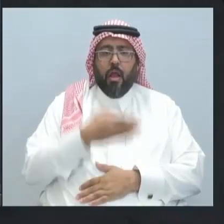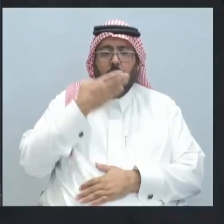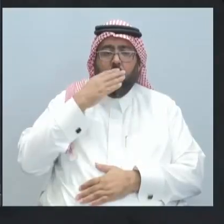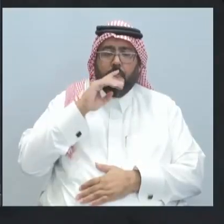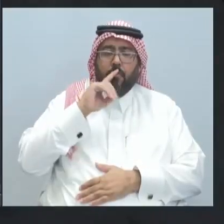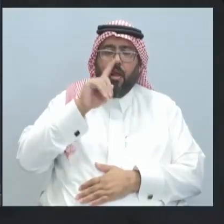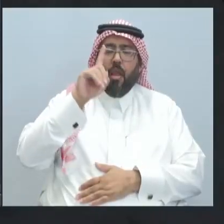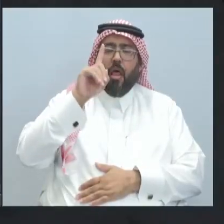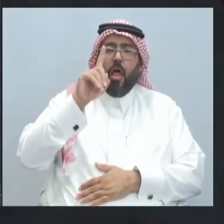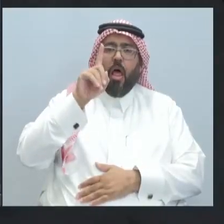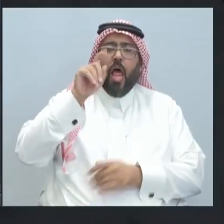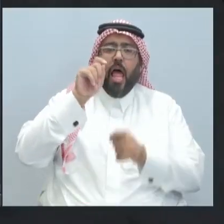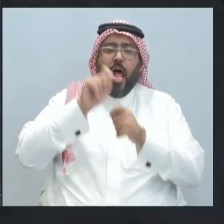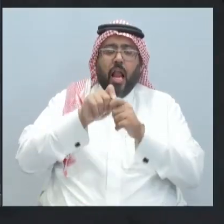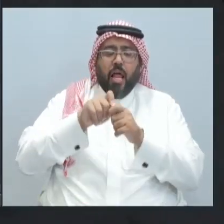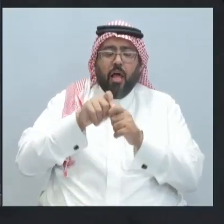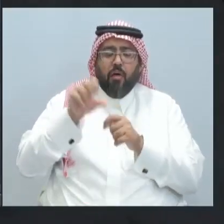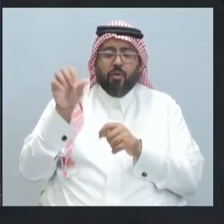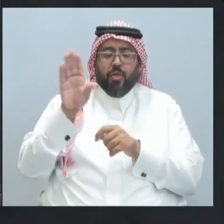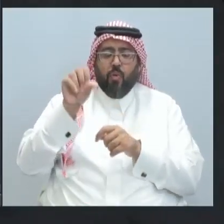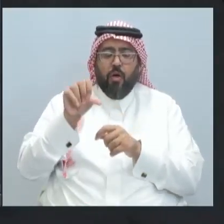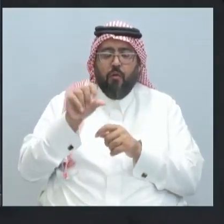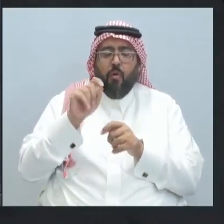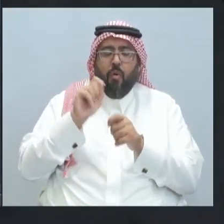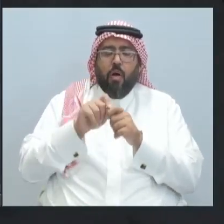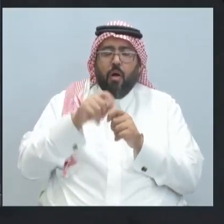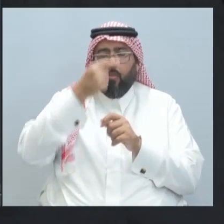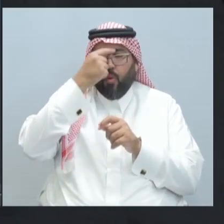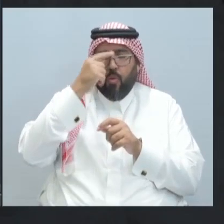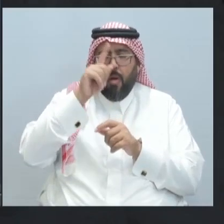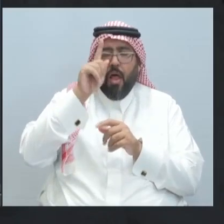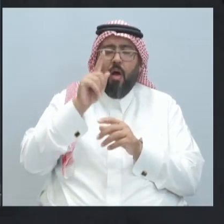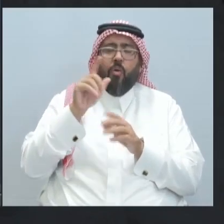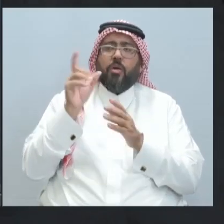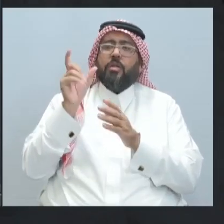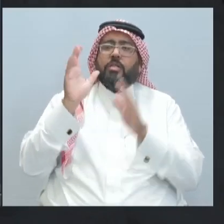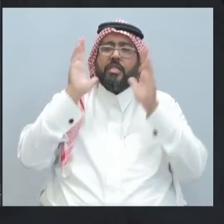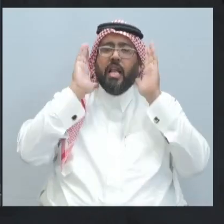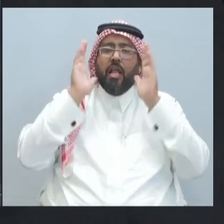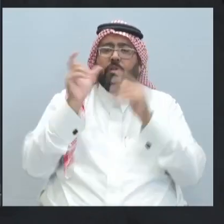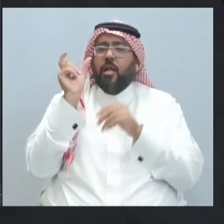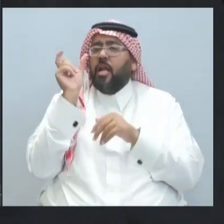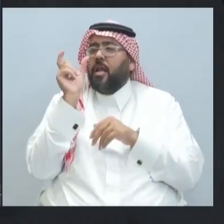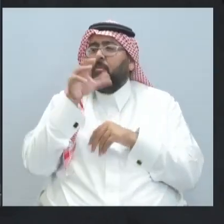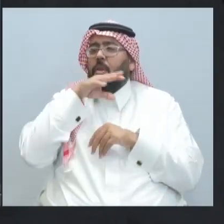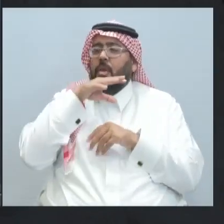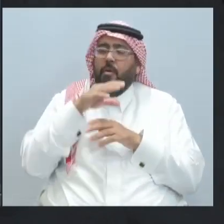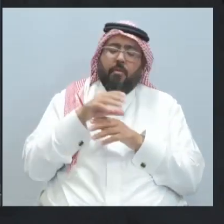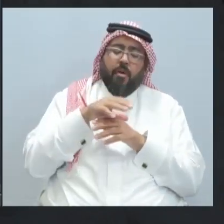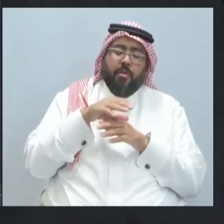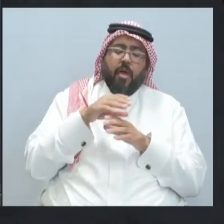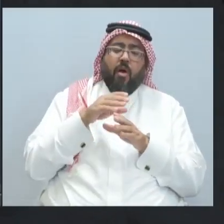الحمد لله الذي خلق فسوى وقدر فهدى صلاه وسلاما على النبي المصطفى وعلى اله ومن